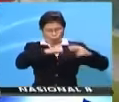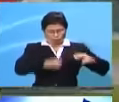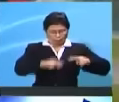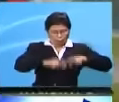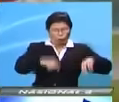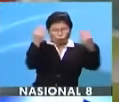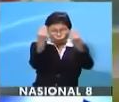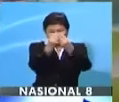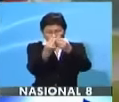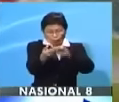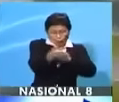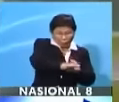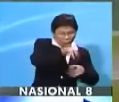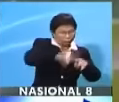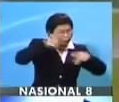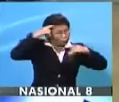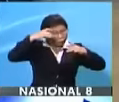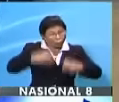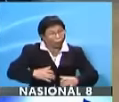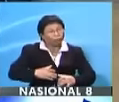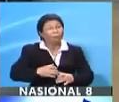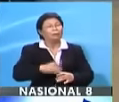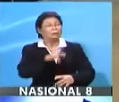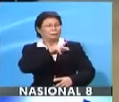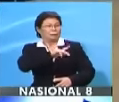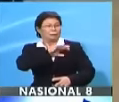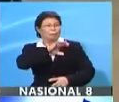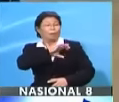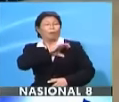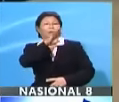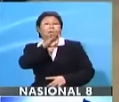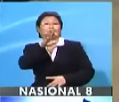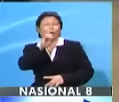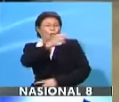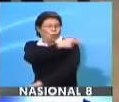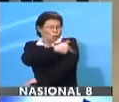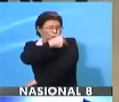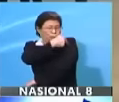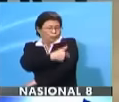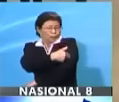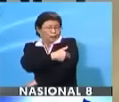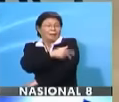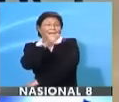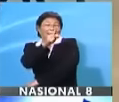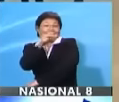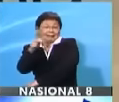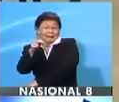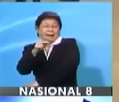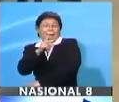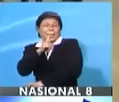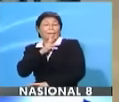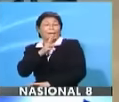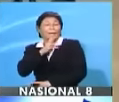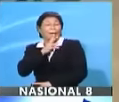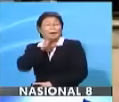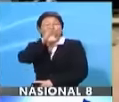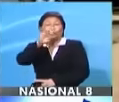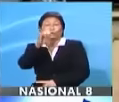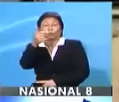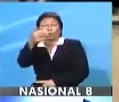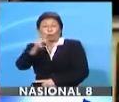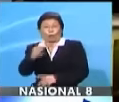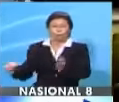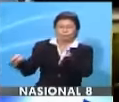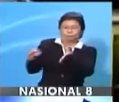jumlah mayat tidak dapat disahkan. Ketua Pegawai Eksekutif Hospital Green Eagles Kota Kinabalu, Jean-François Na, dalam